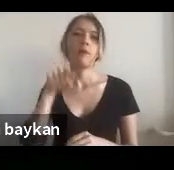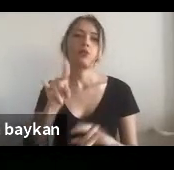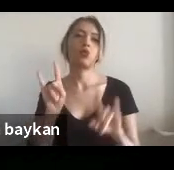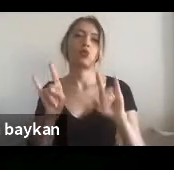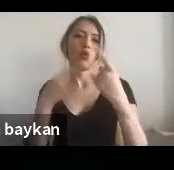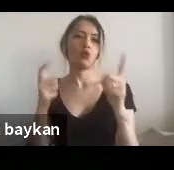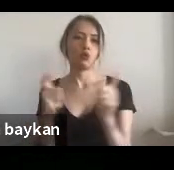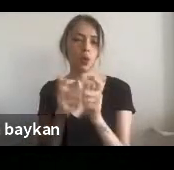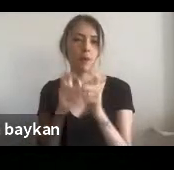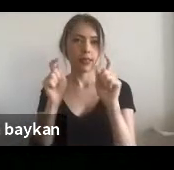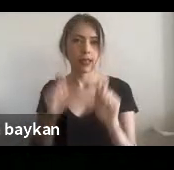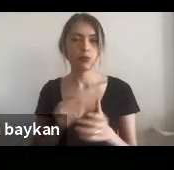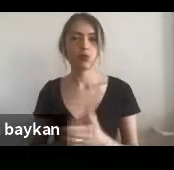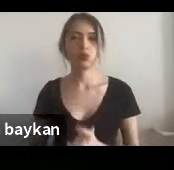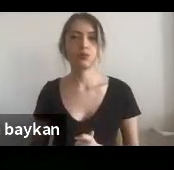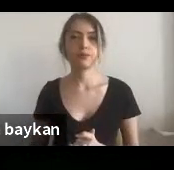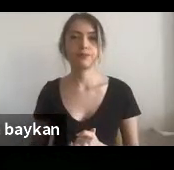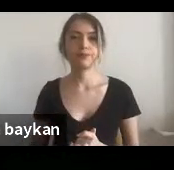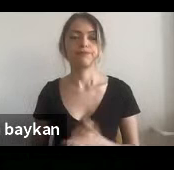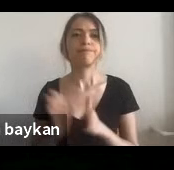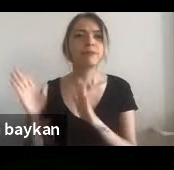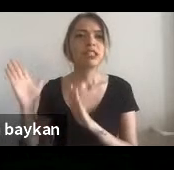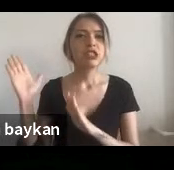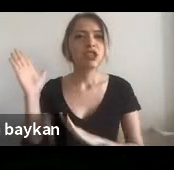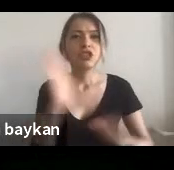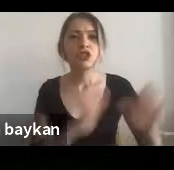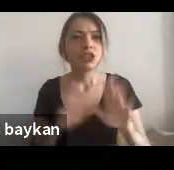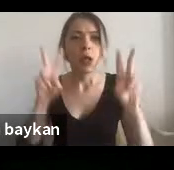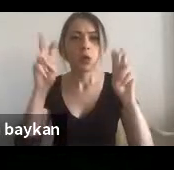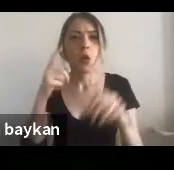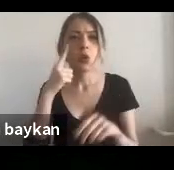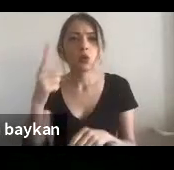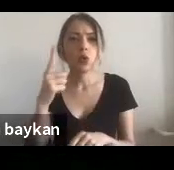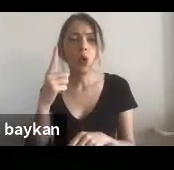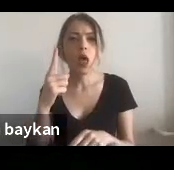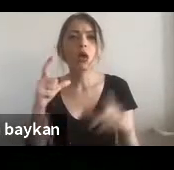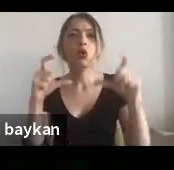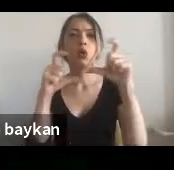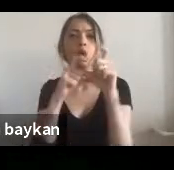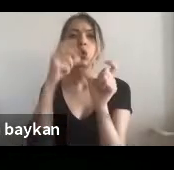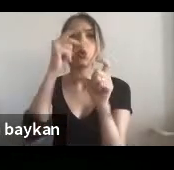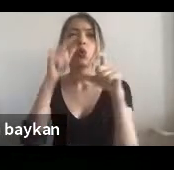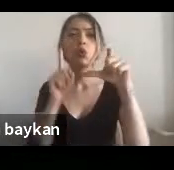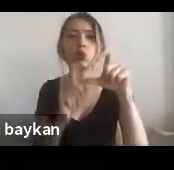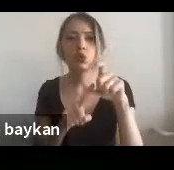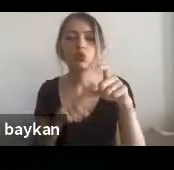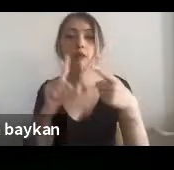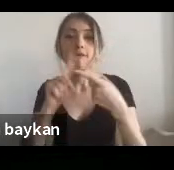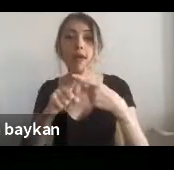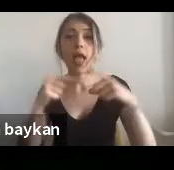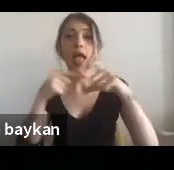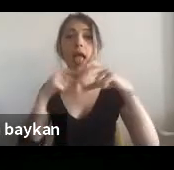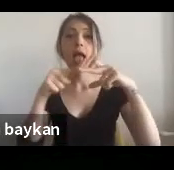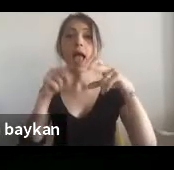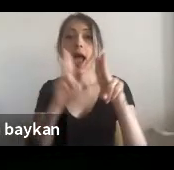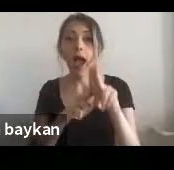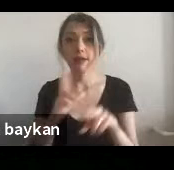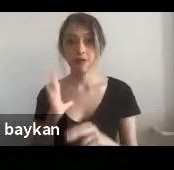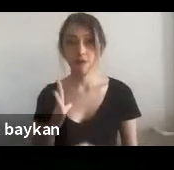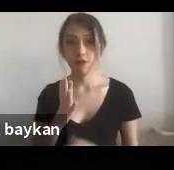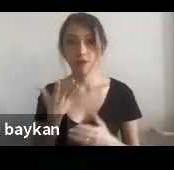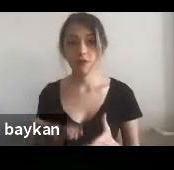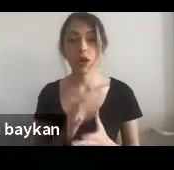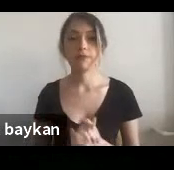Şiddet bir erk güç gösterme konusu, güç ve erk paylaşmama konusu. O yüzden